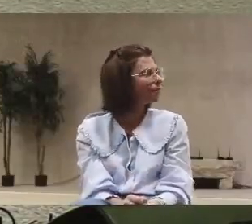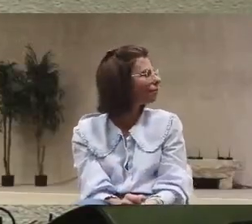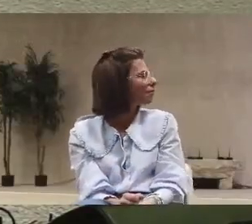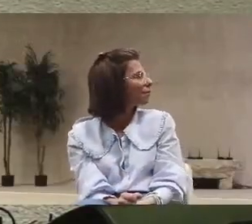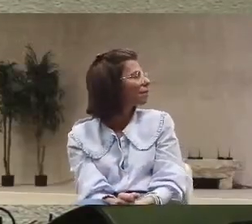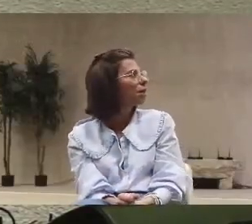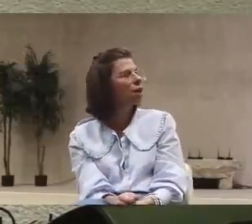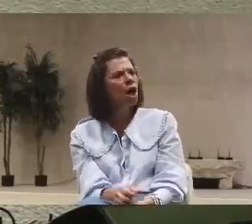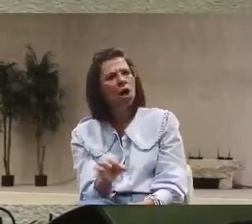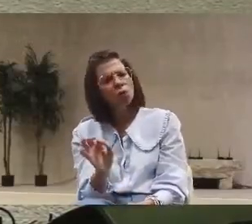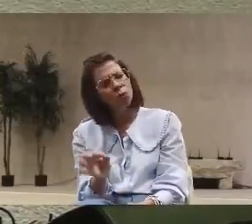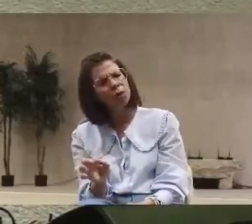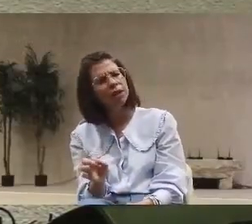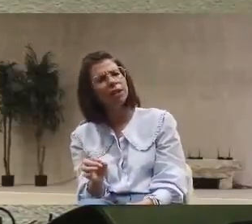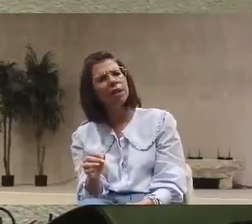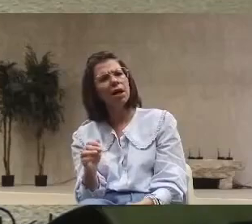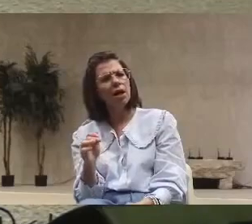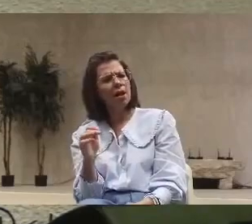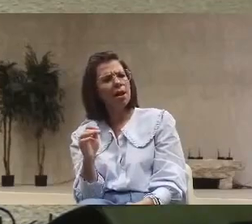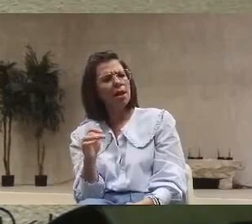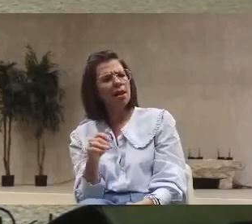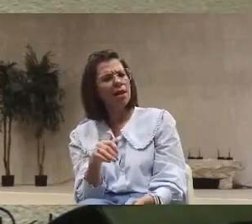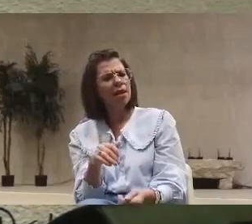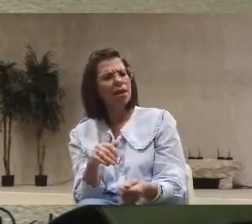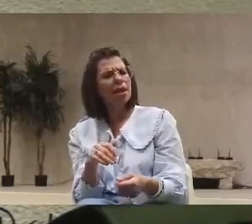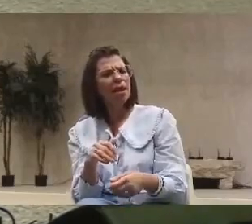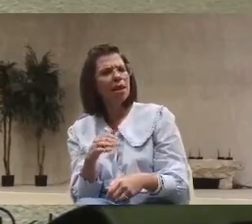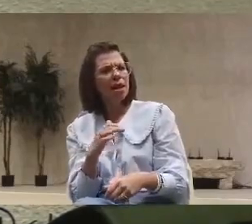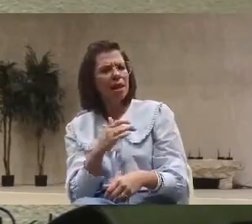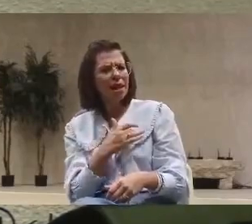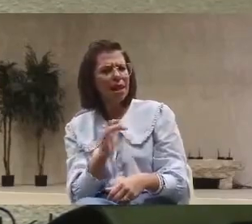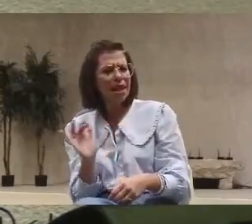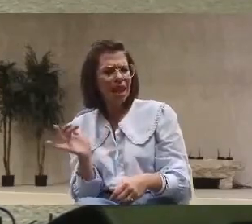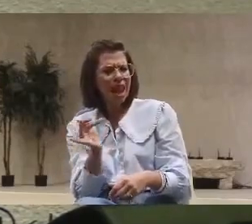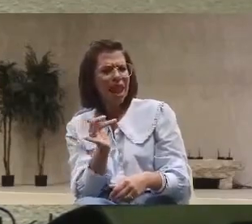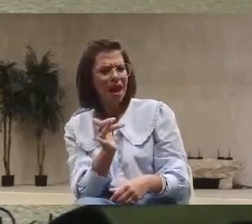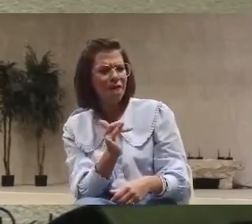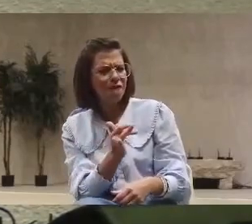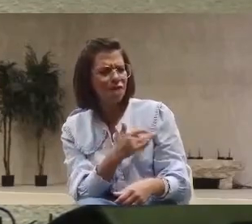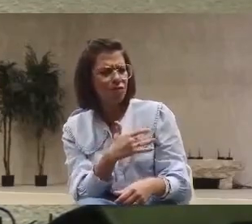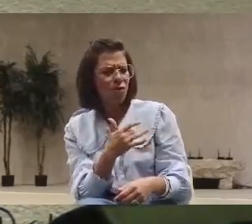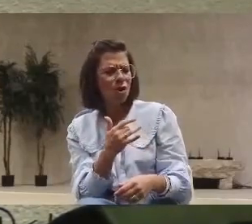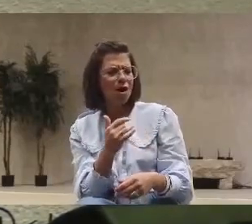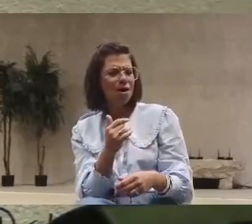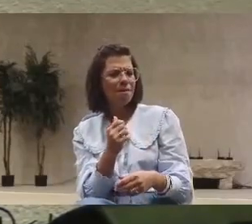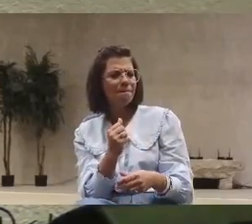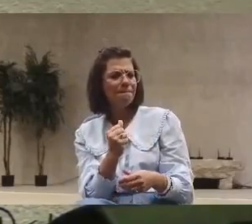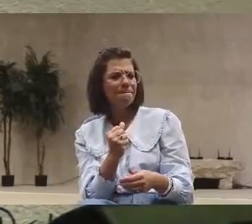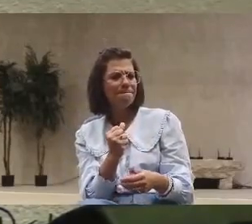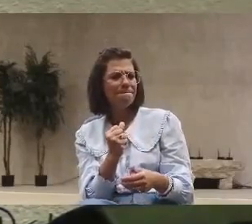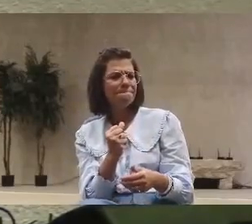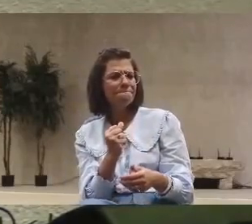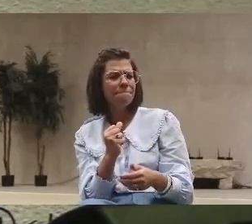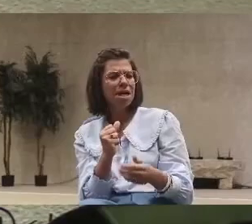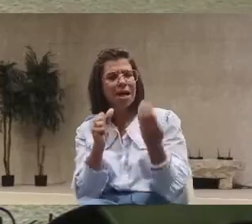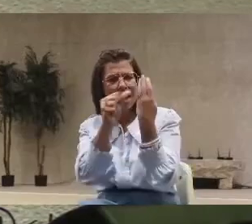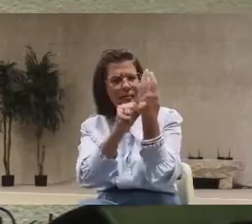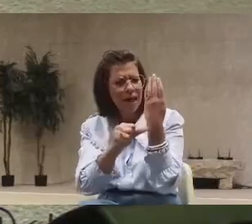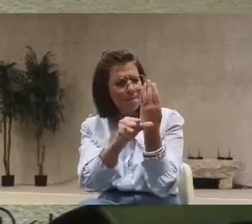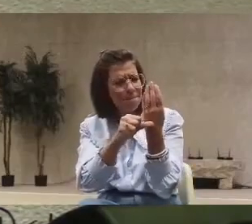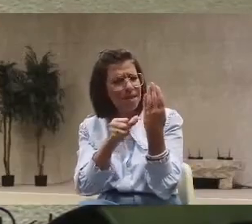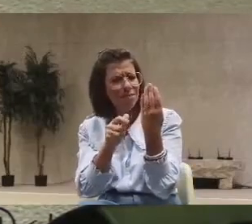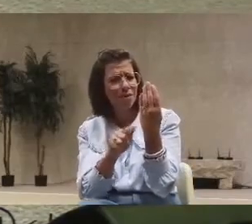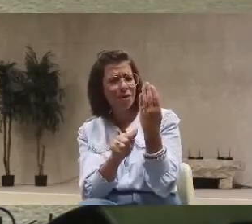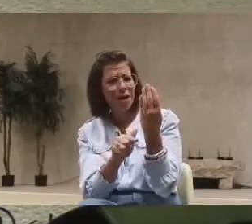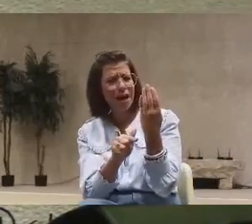foi la parole de Dieu et la simplicité de l'évangile ne semblent pas apporter pas avoir le résultat escompté